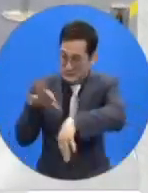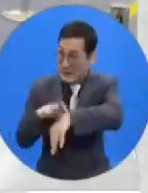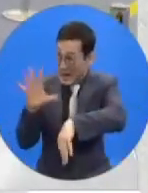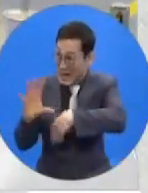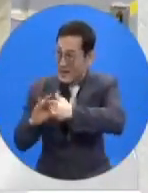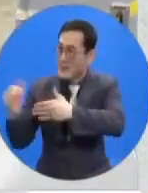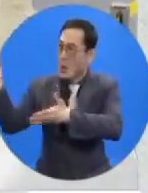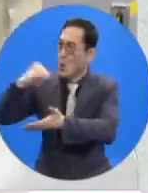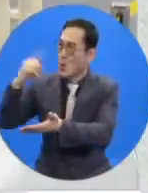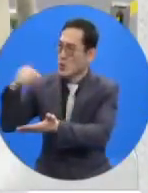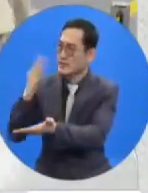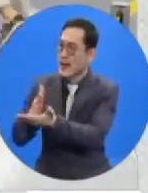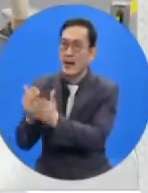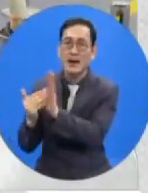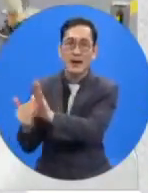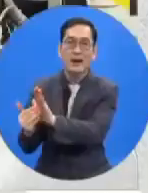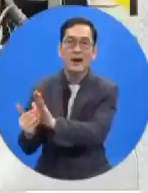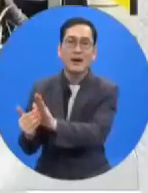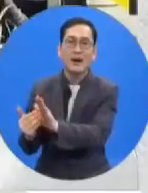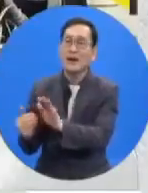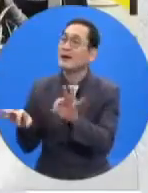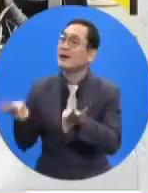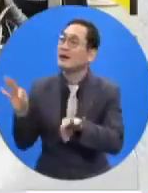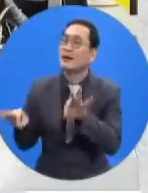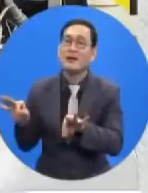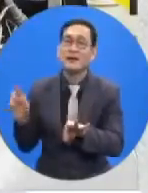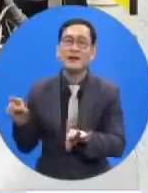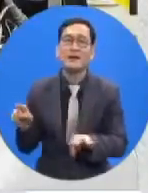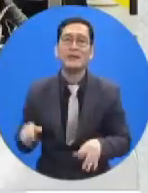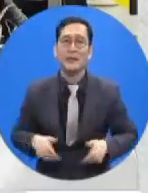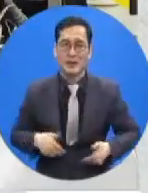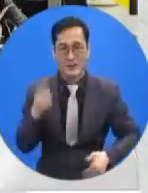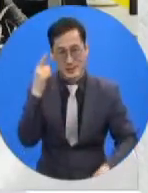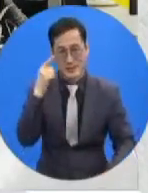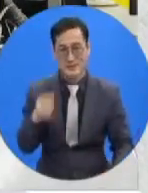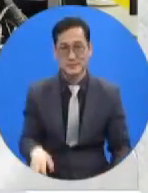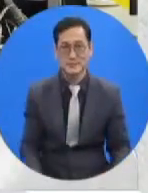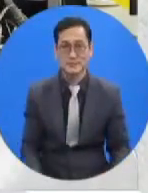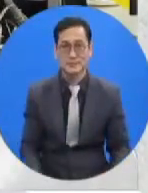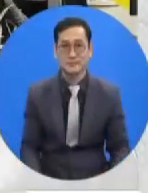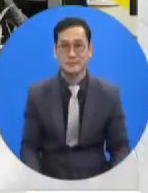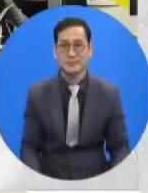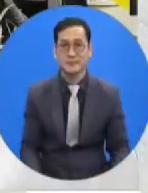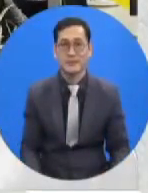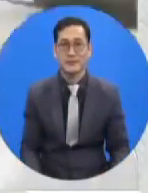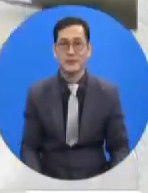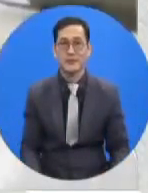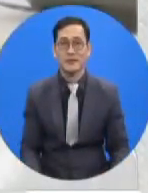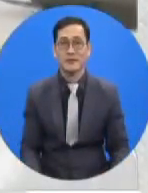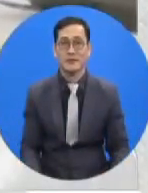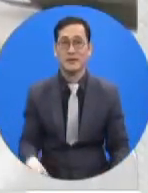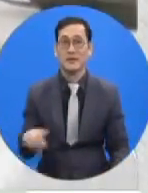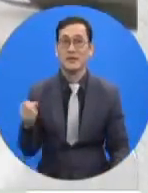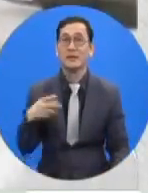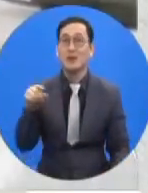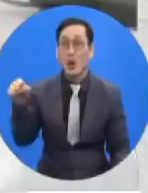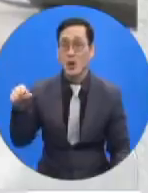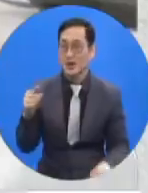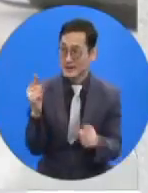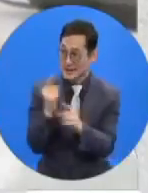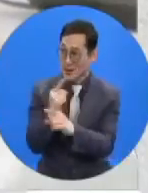보고, 내국인에 대해서도 만약에 뭐 진단과 관련해서 치료 비용을 국가에서 부담하는 조건으로